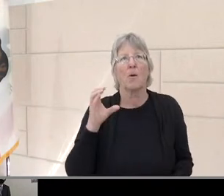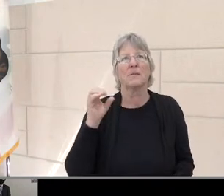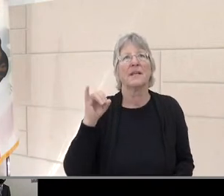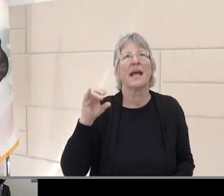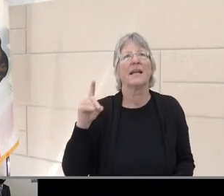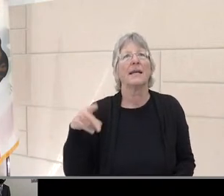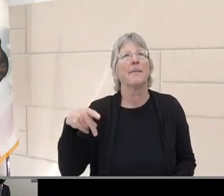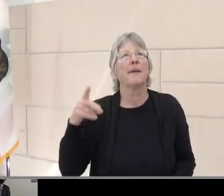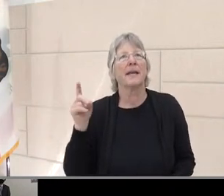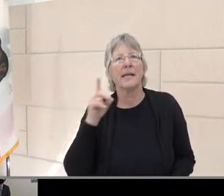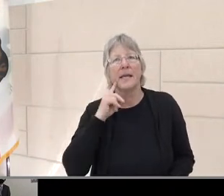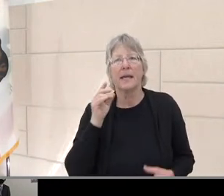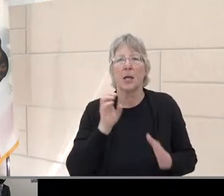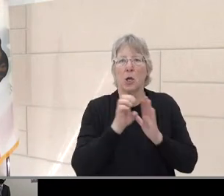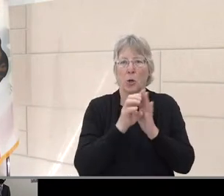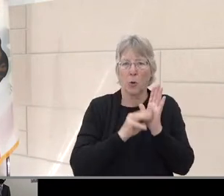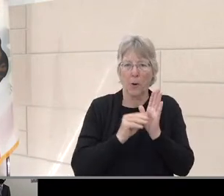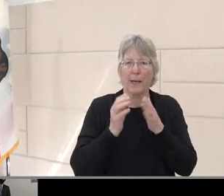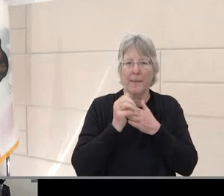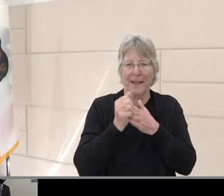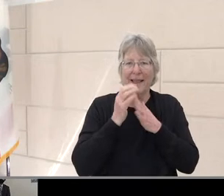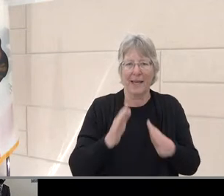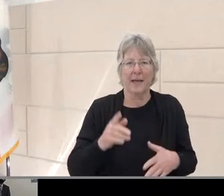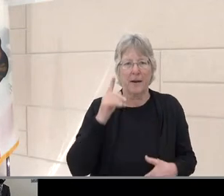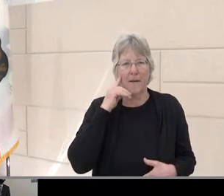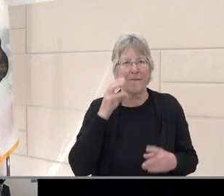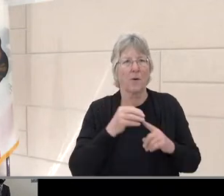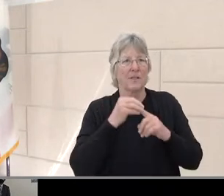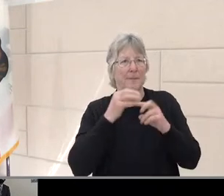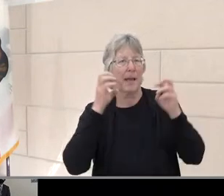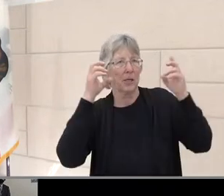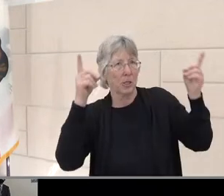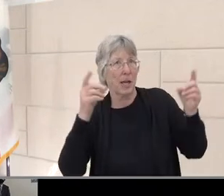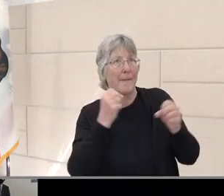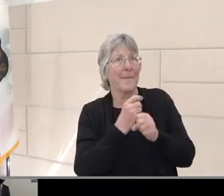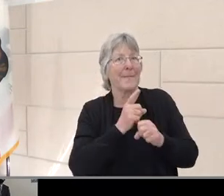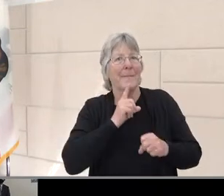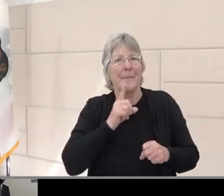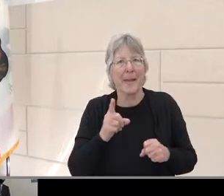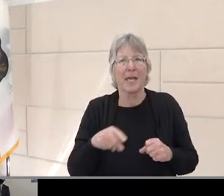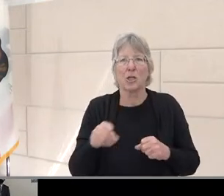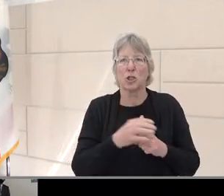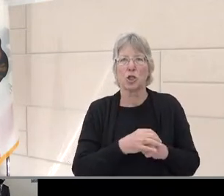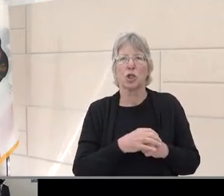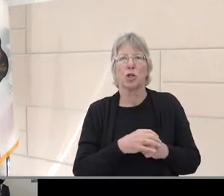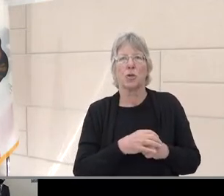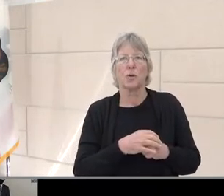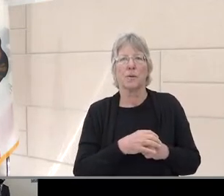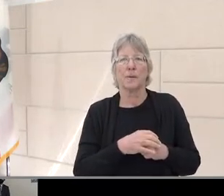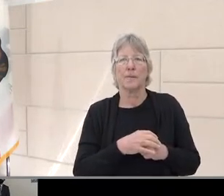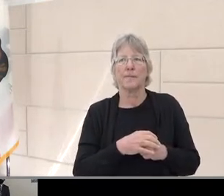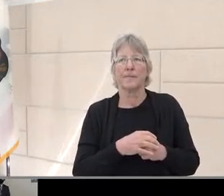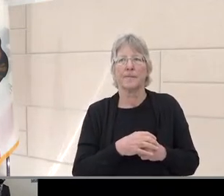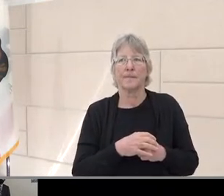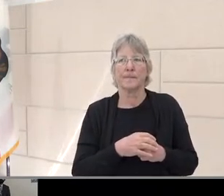កម្មវិធី OCIPD ទៅទៅនឹងកម្មវិធីអប់រំពិសេសដើម្បីធ្វើយ៉ាងណា